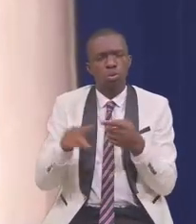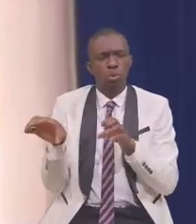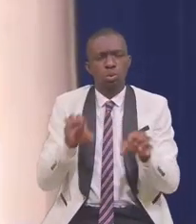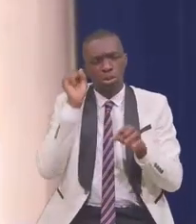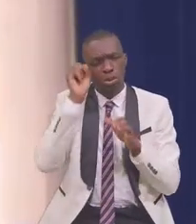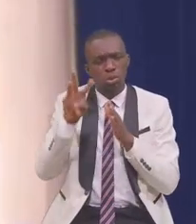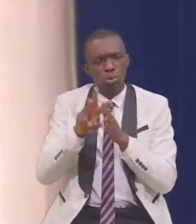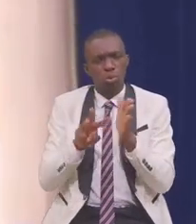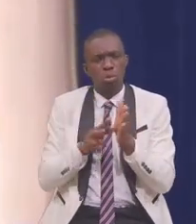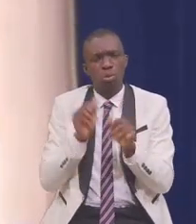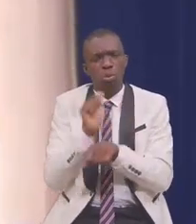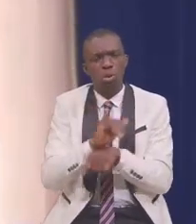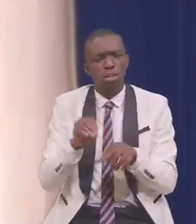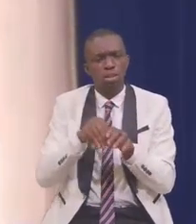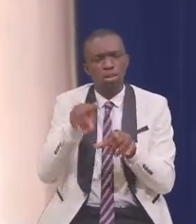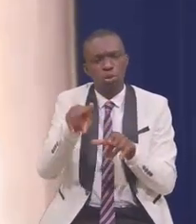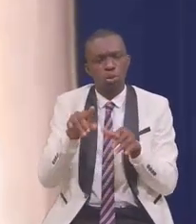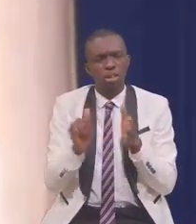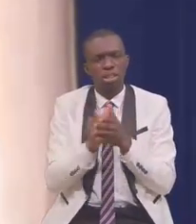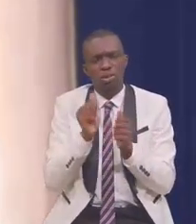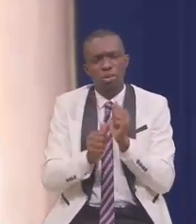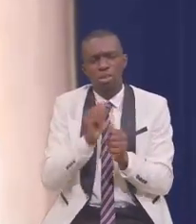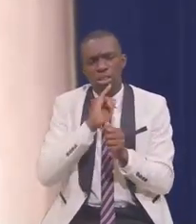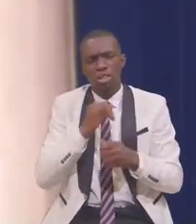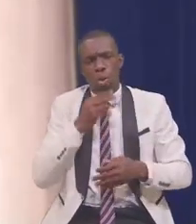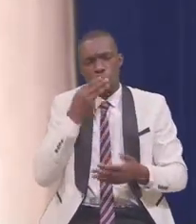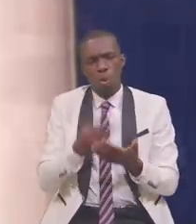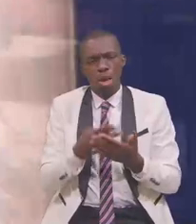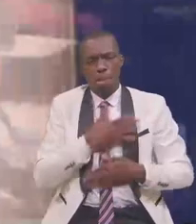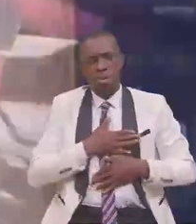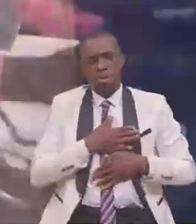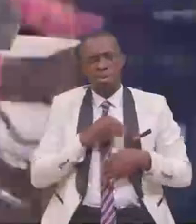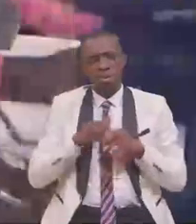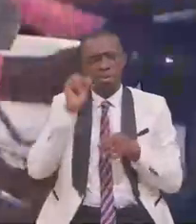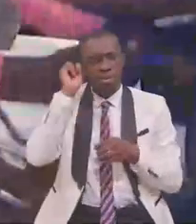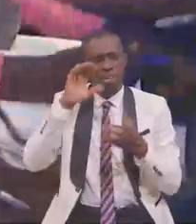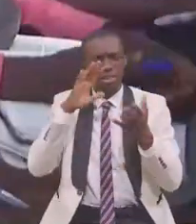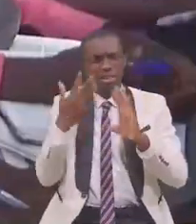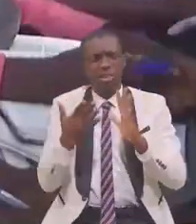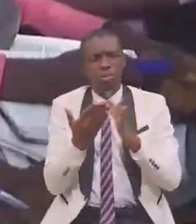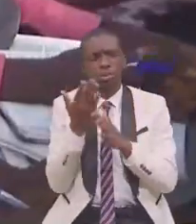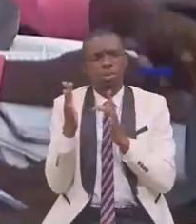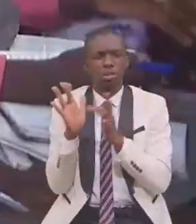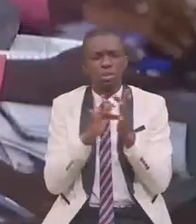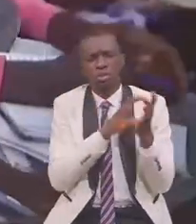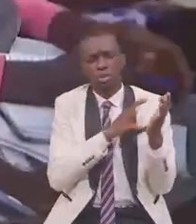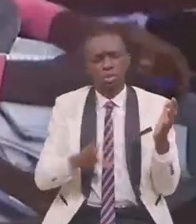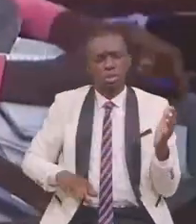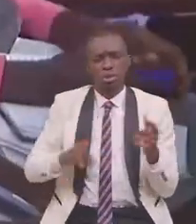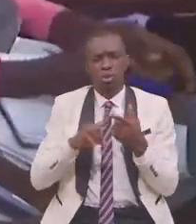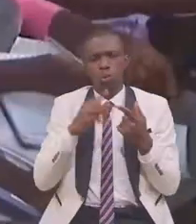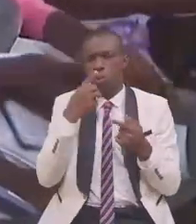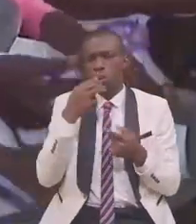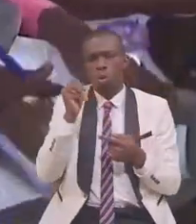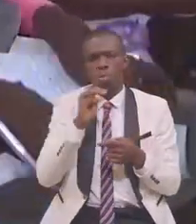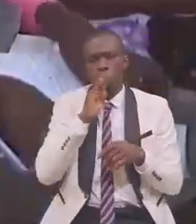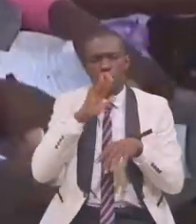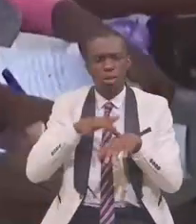par Jésus-Christ, auquel soit la gloire au siècle des siècles. Amen. Numéro